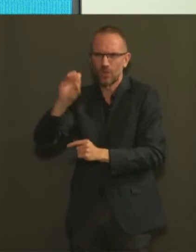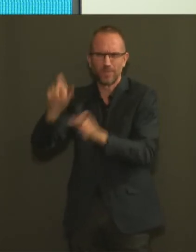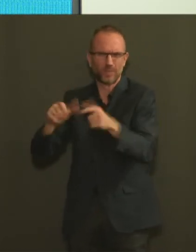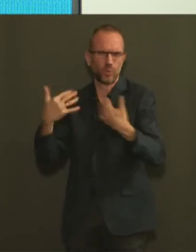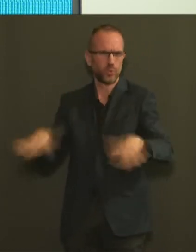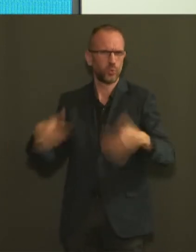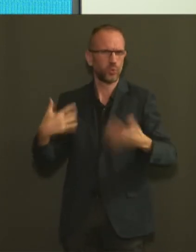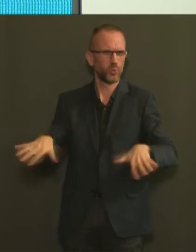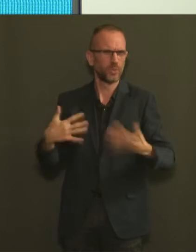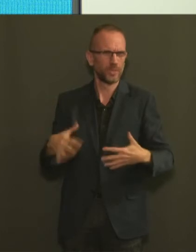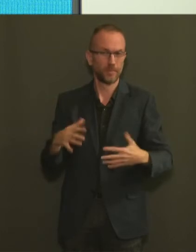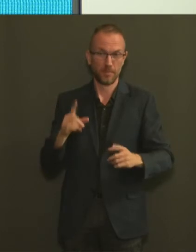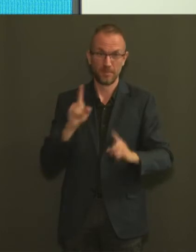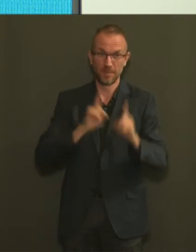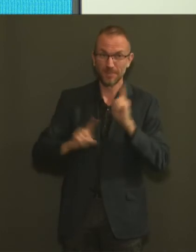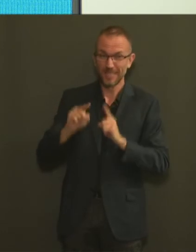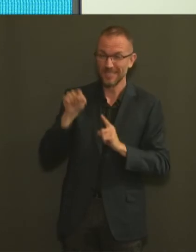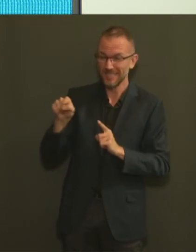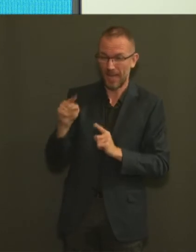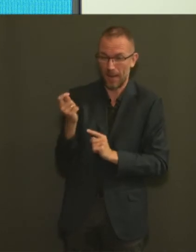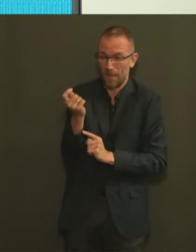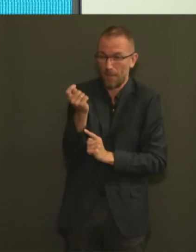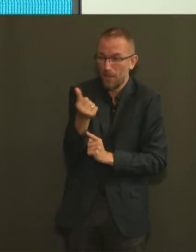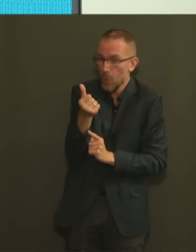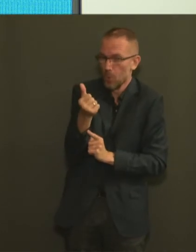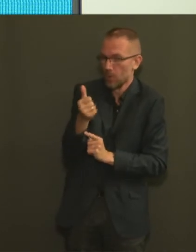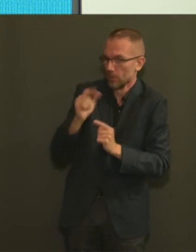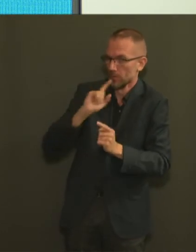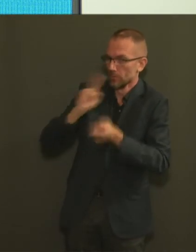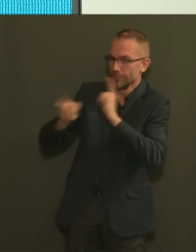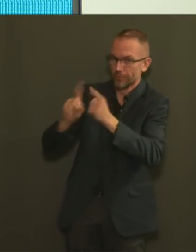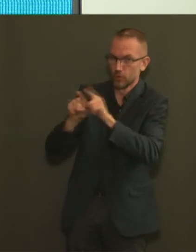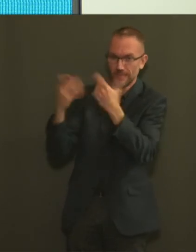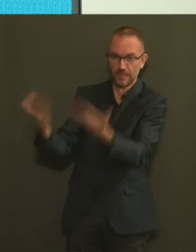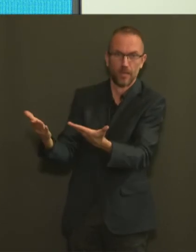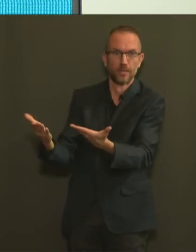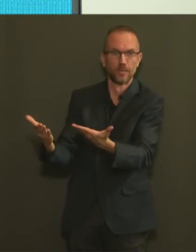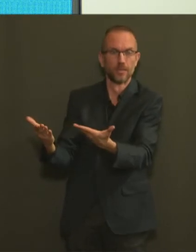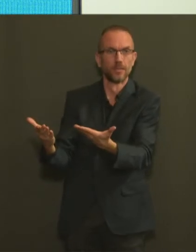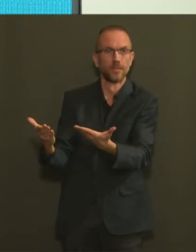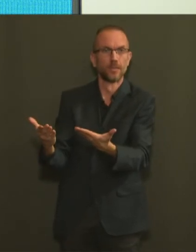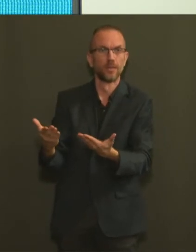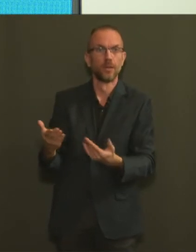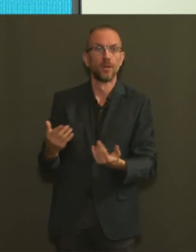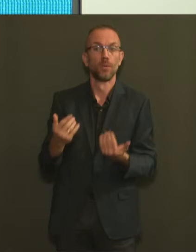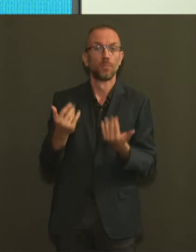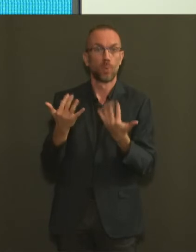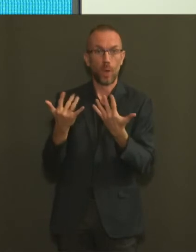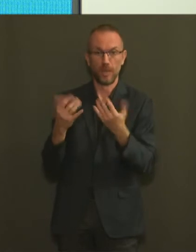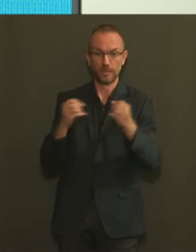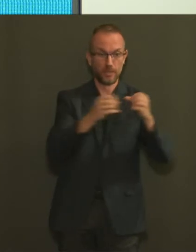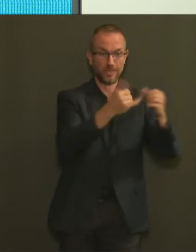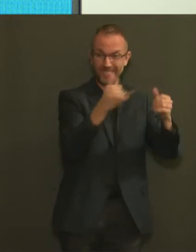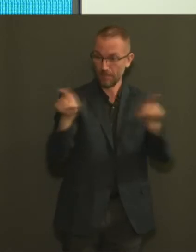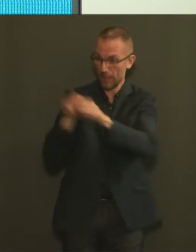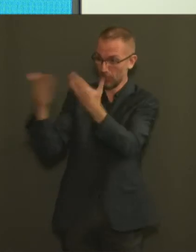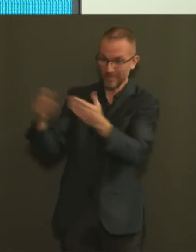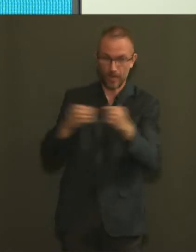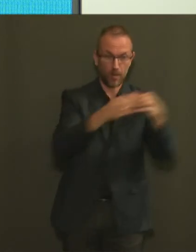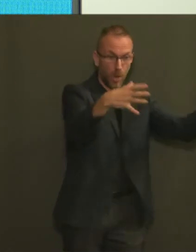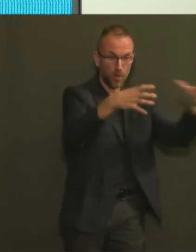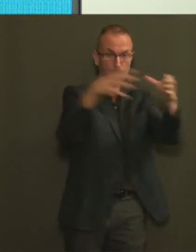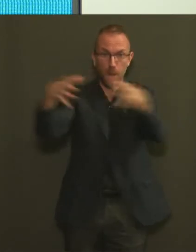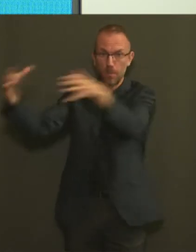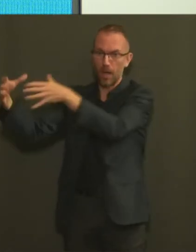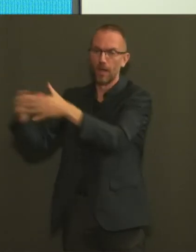vraiment des exceptions car on le sait son psy ne pourrait que alimenter l'épidémie c'est aussi démotivant